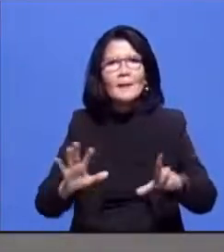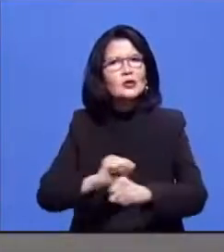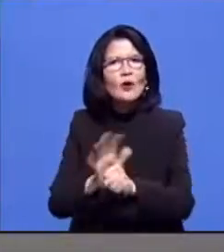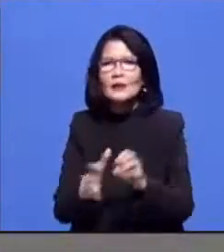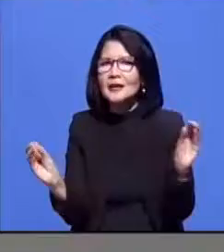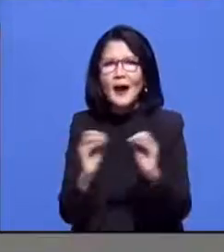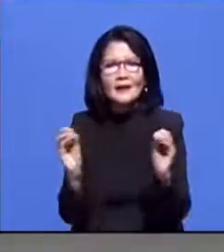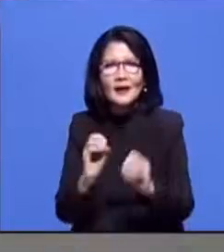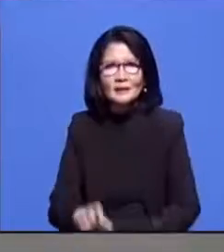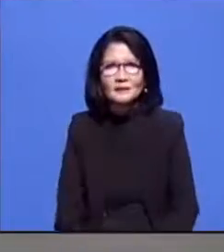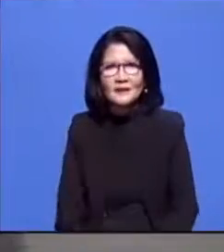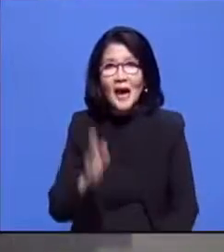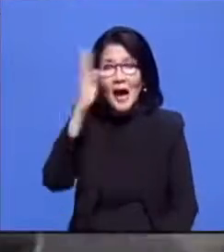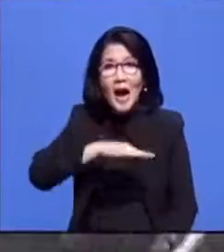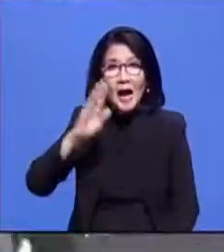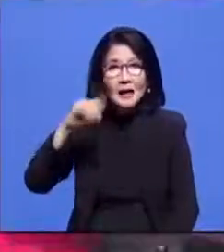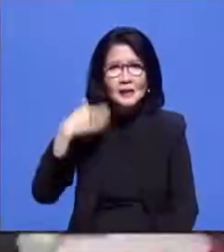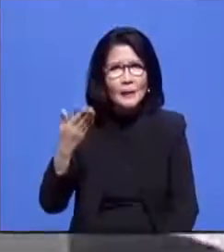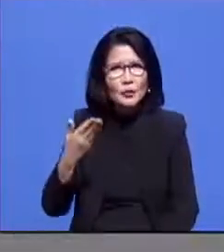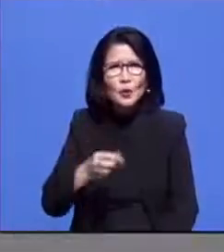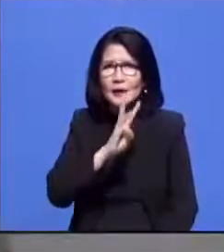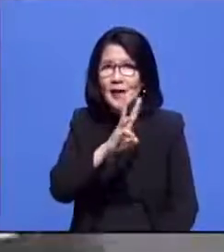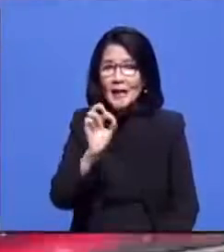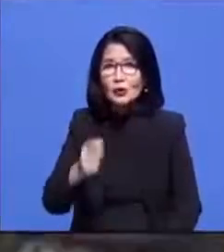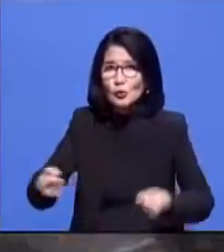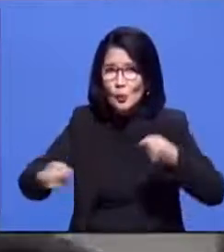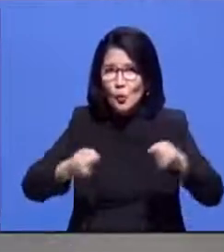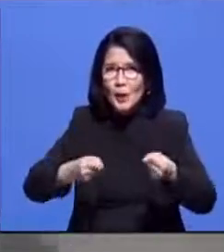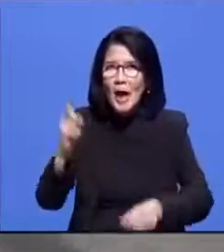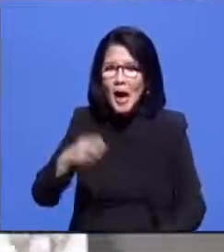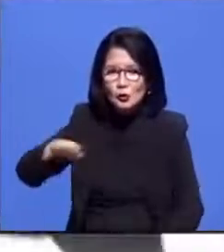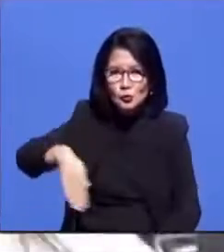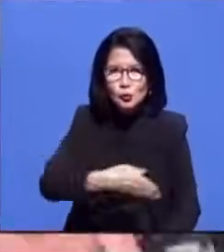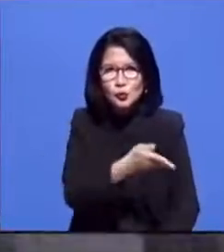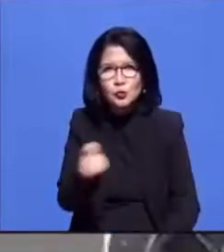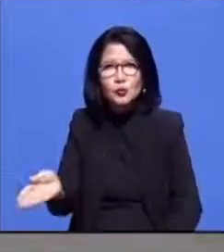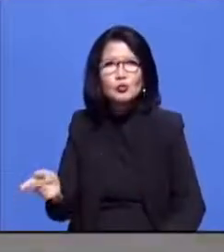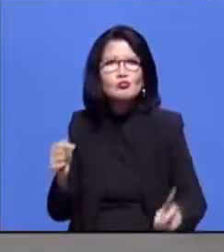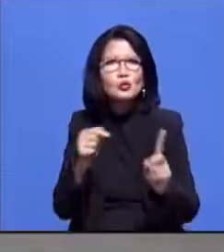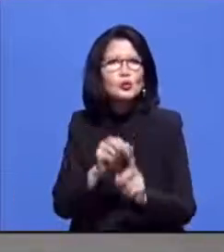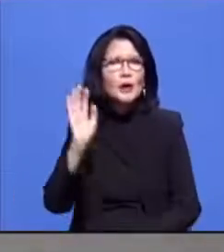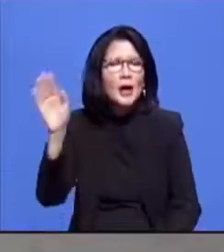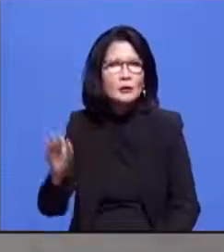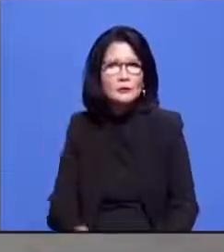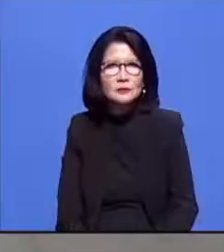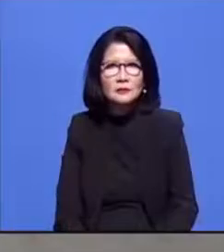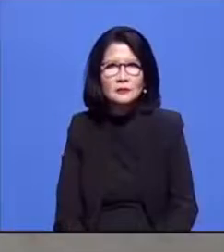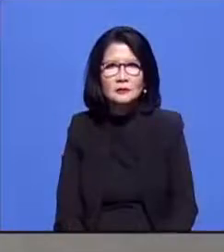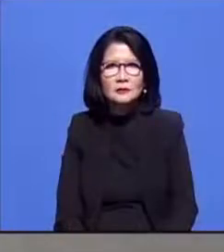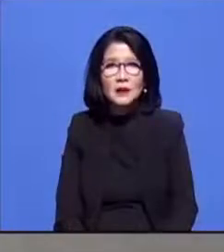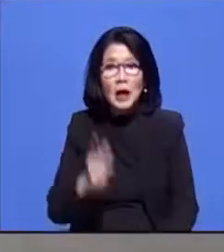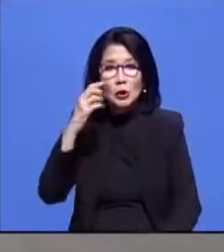COVID. Sabtu pagi tadi, sudah sekitar 300 kendaraan diputar balik menuju daerah asal. Jumlah ini